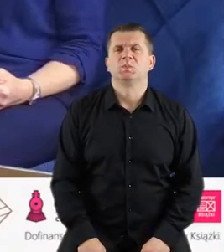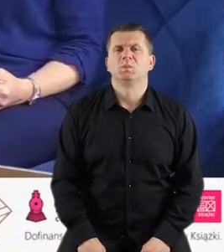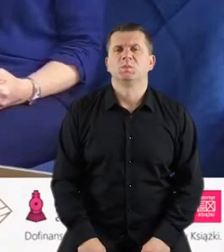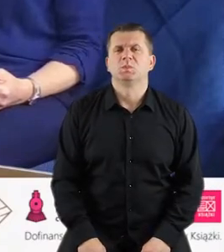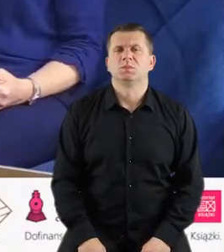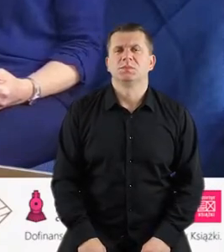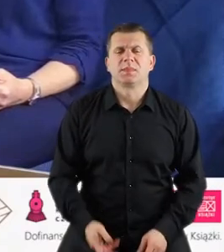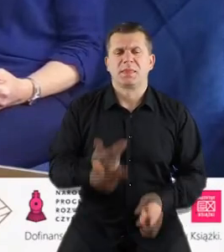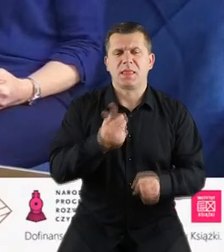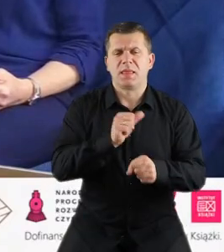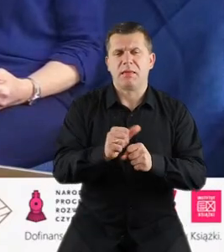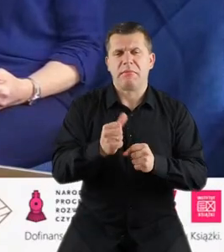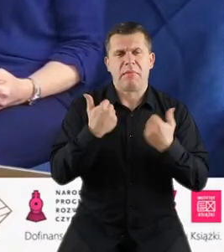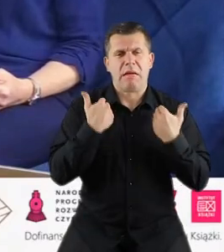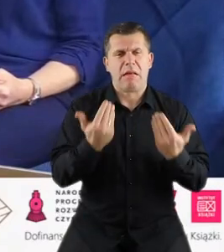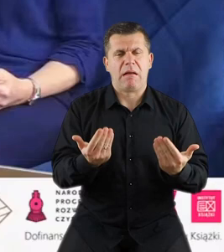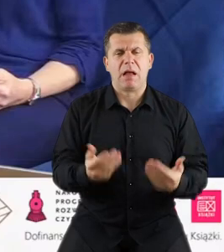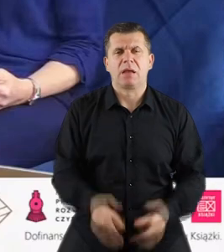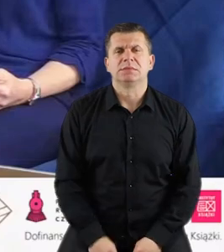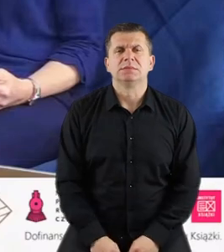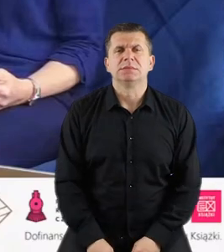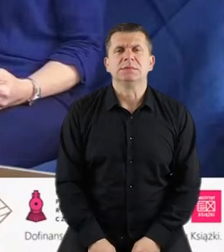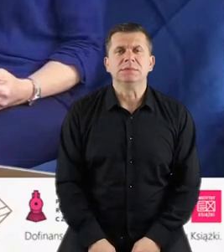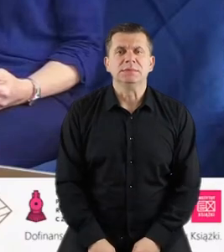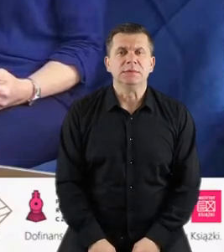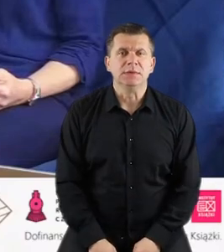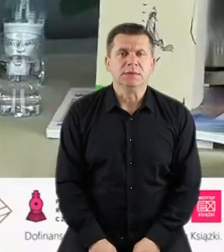i właśnie już nie taka elegancka.